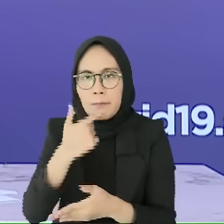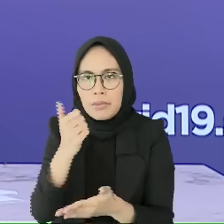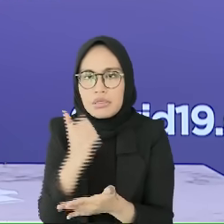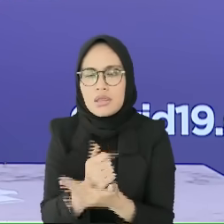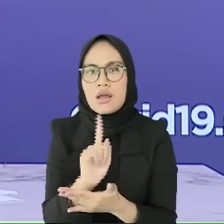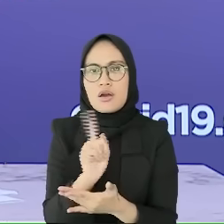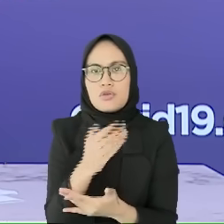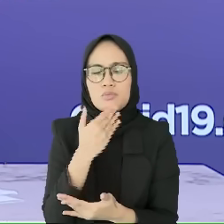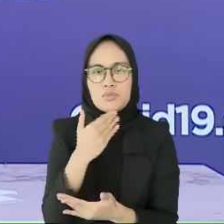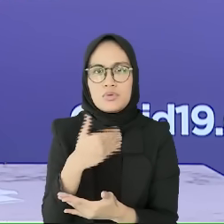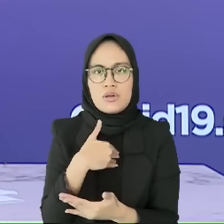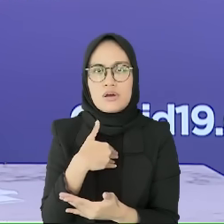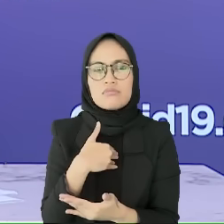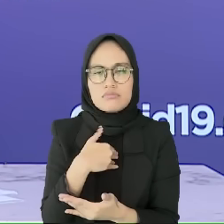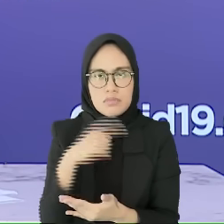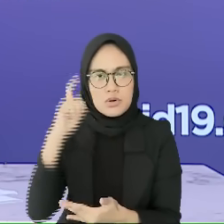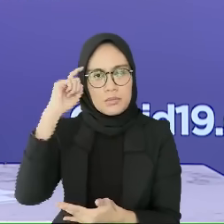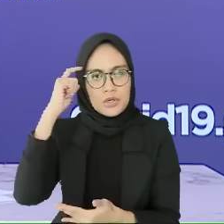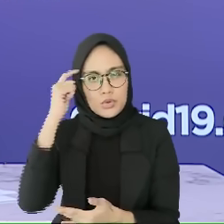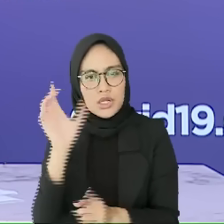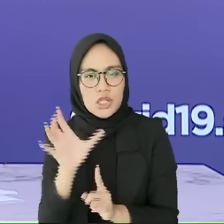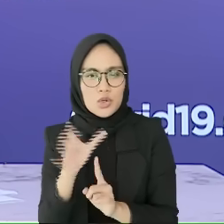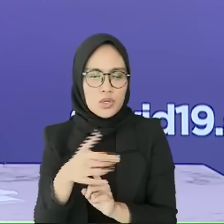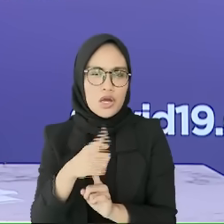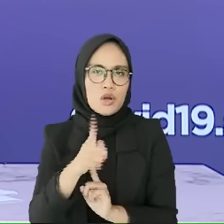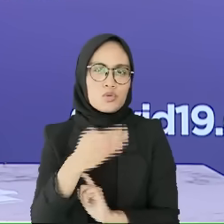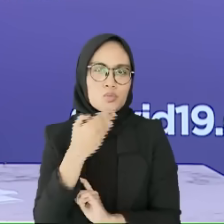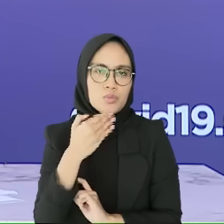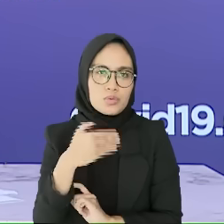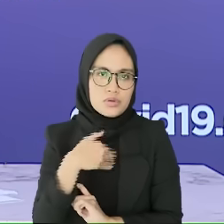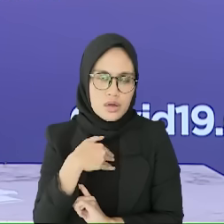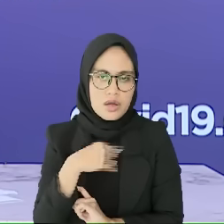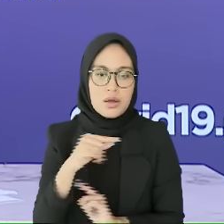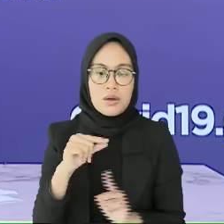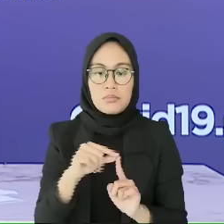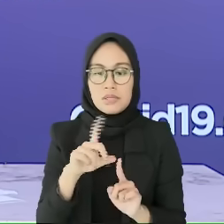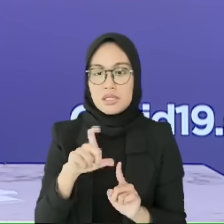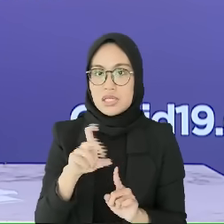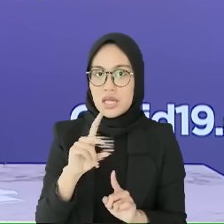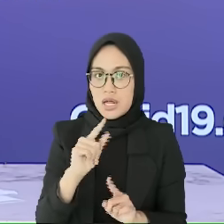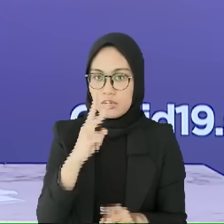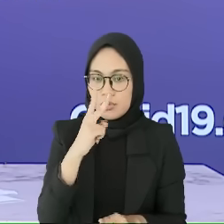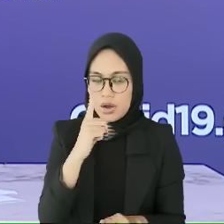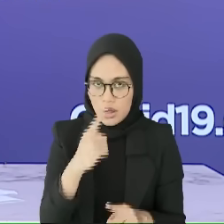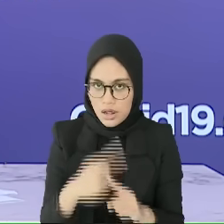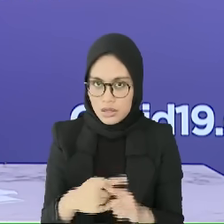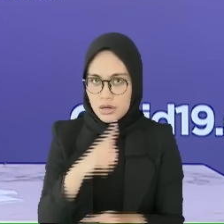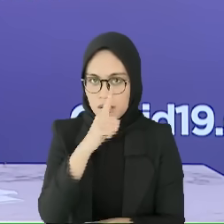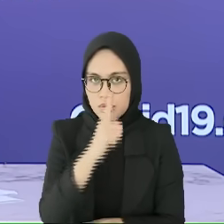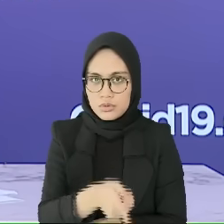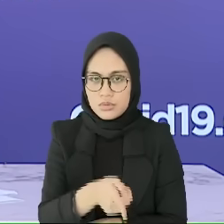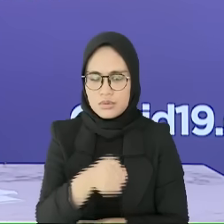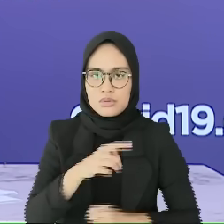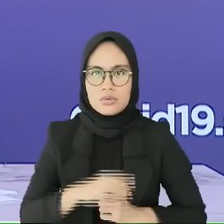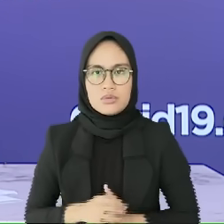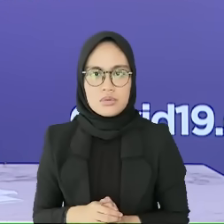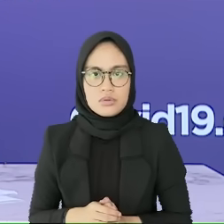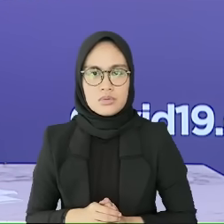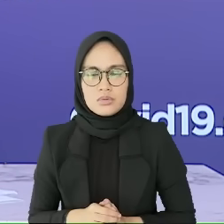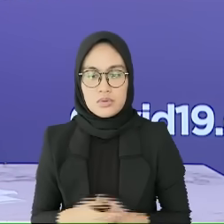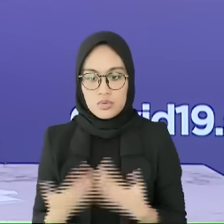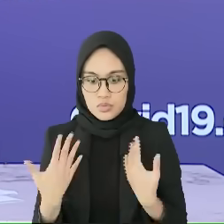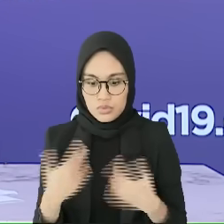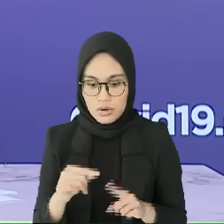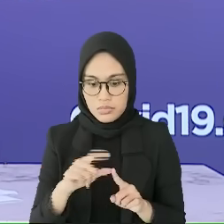Peduli Lindungi, tes ulang PCR sebanyak 2 kali saat tiba yaitu entry dan exit test, serta melakukan